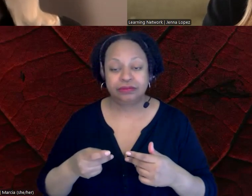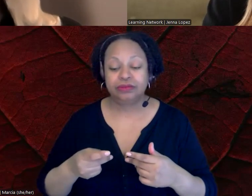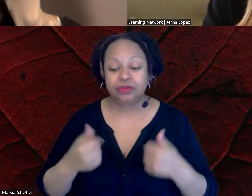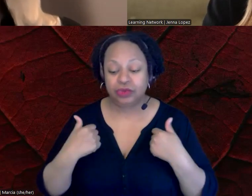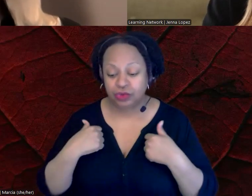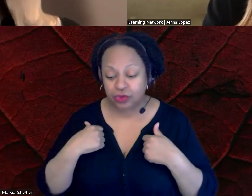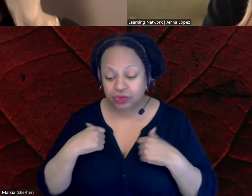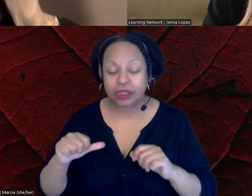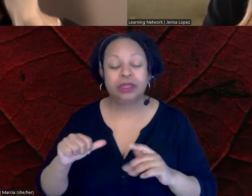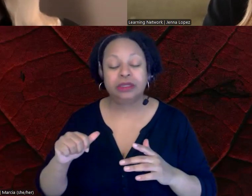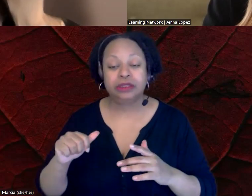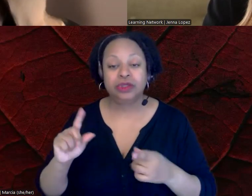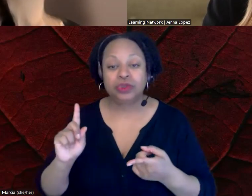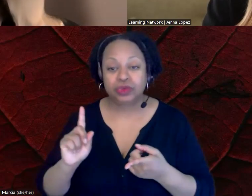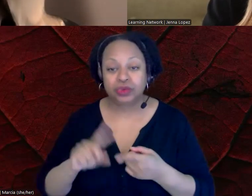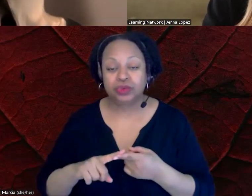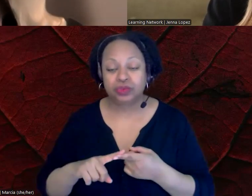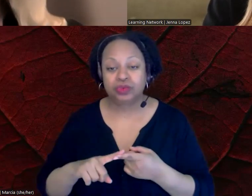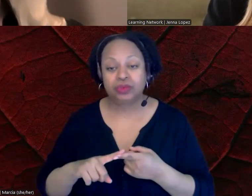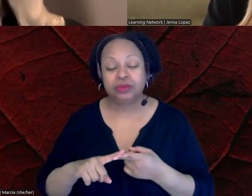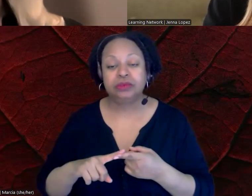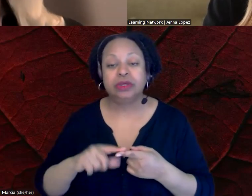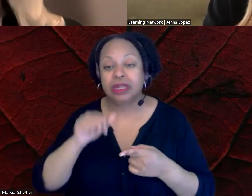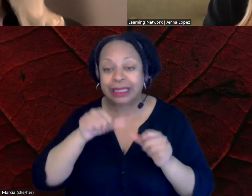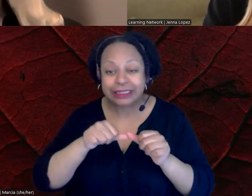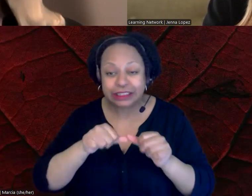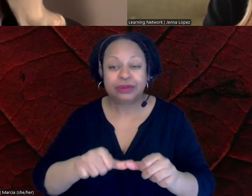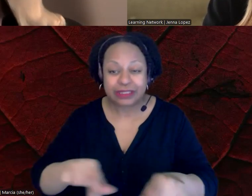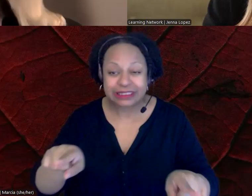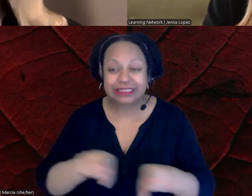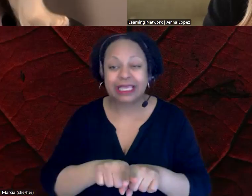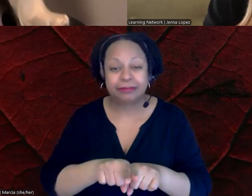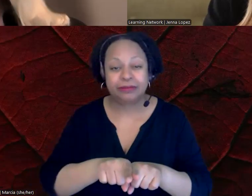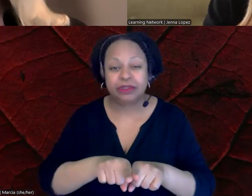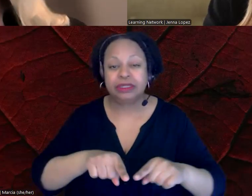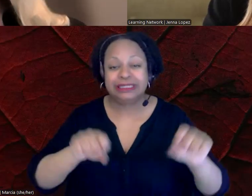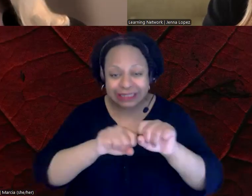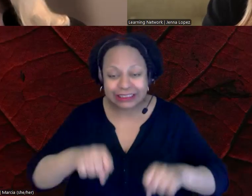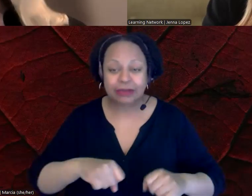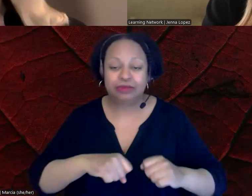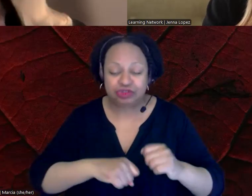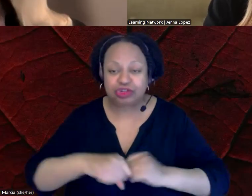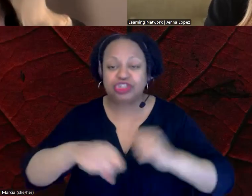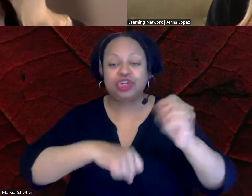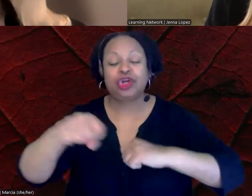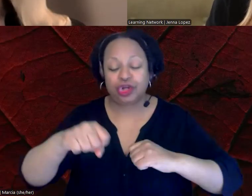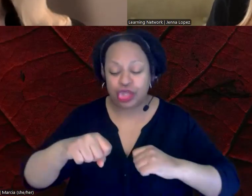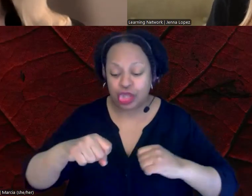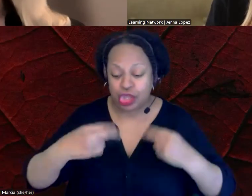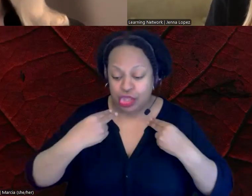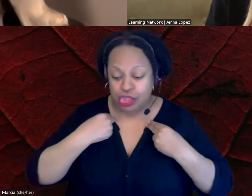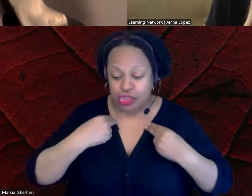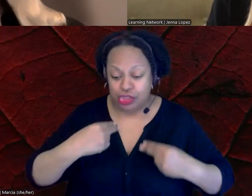la déshumanisation qui s'opère à l'échelle structurelle, mais également dans les relations, parce qu'on refuse de